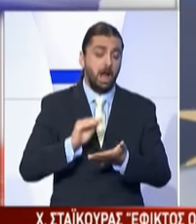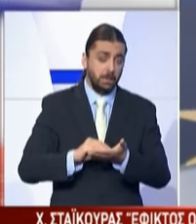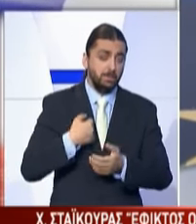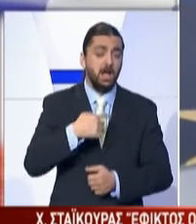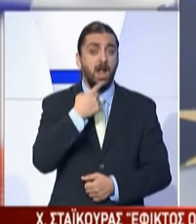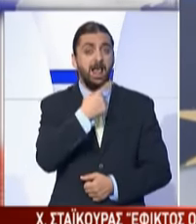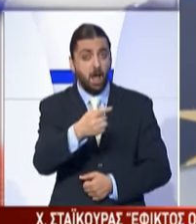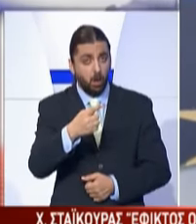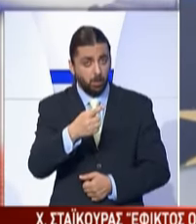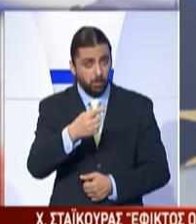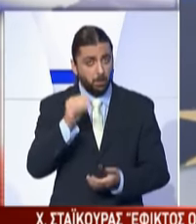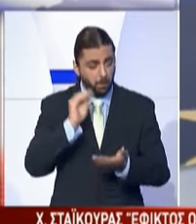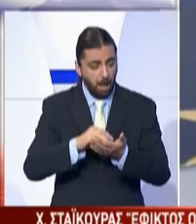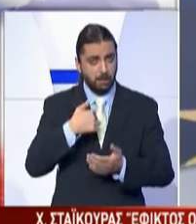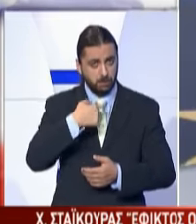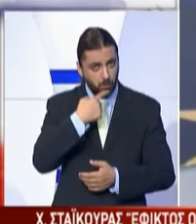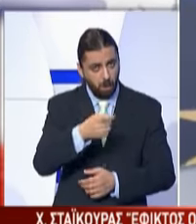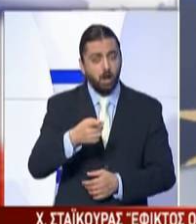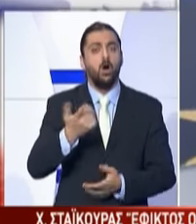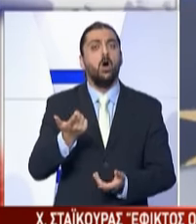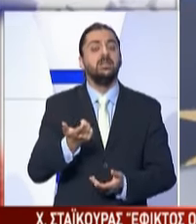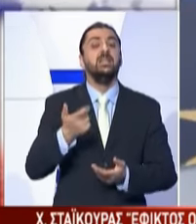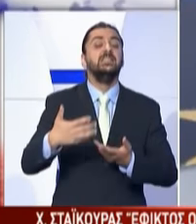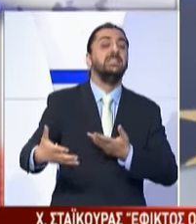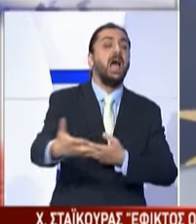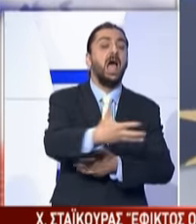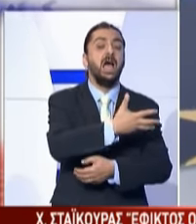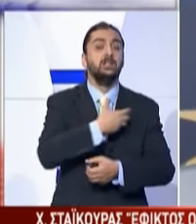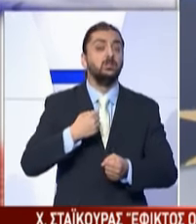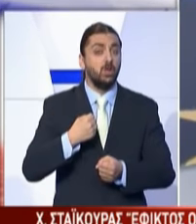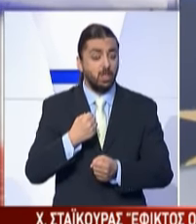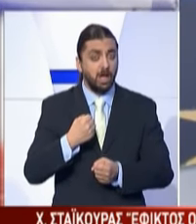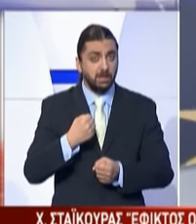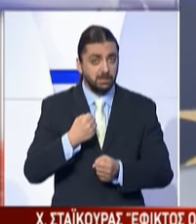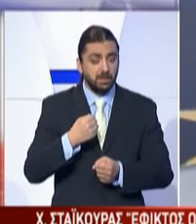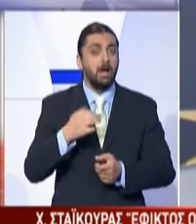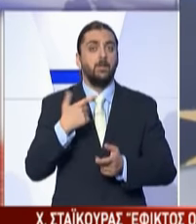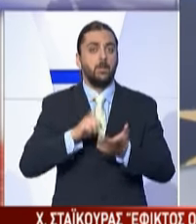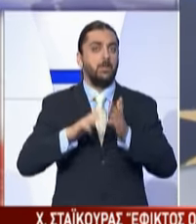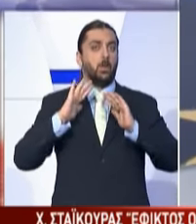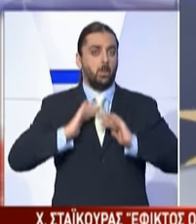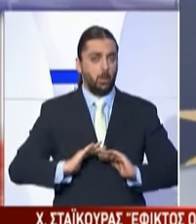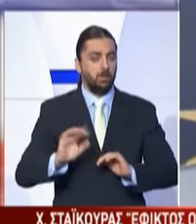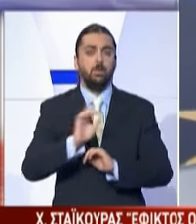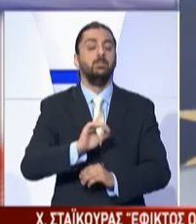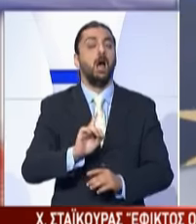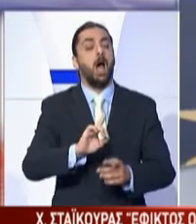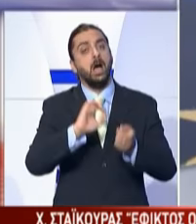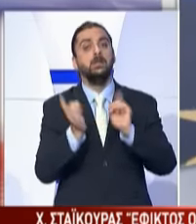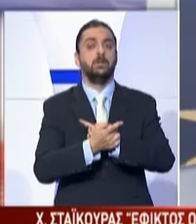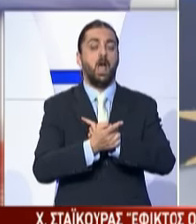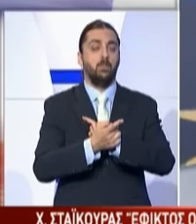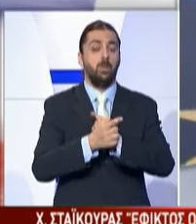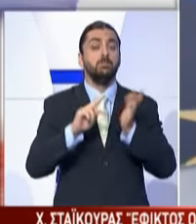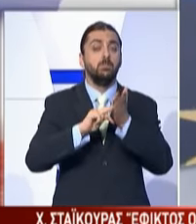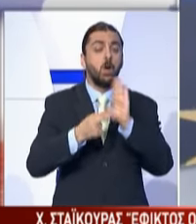για μια ακόμη φορά από αυτό το βήμα ότι στο σκέλος των εσόδων δεν δικαιολογείται φυσικασμός, αλλά αντίθετα απαιτείται διαρκής